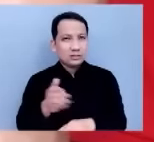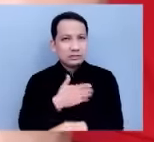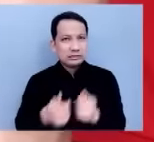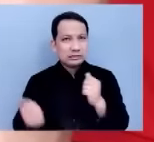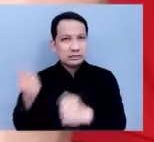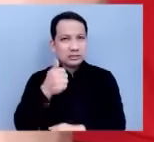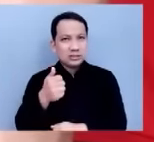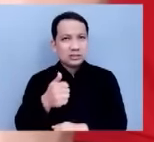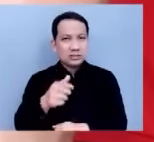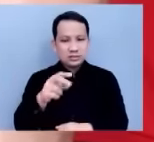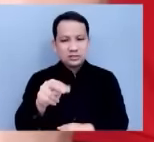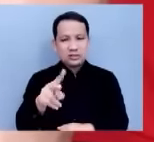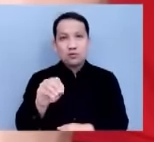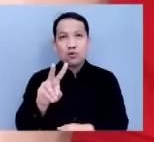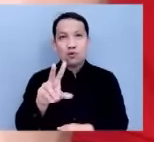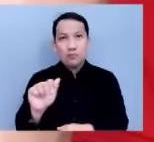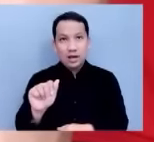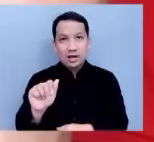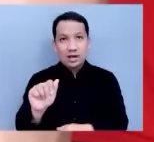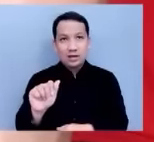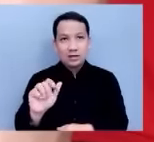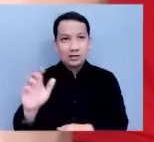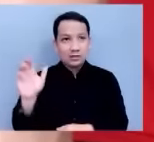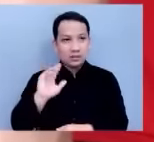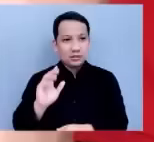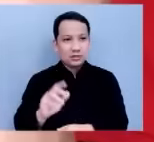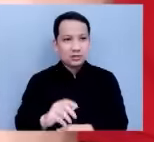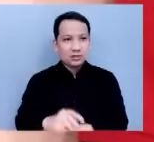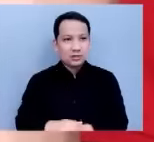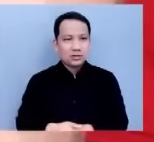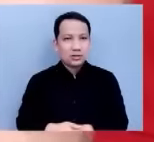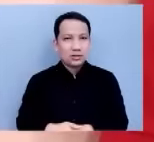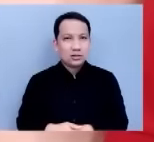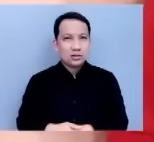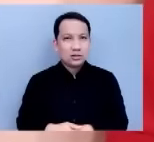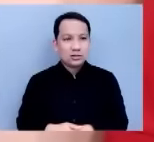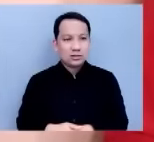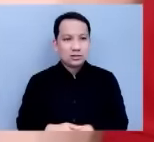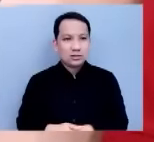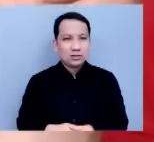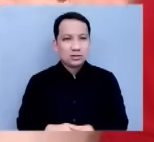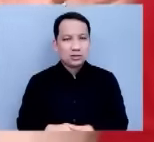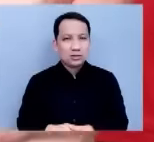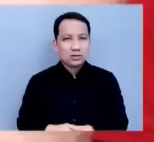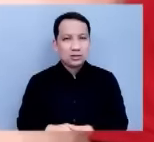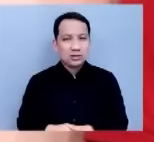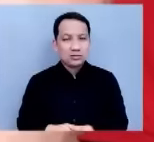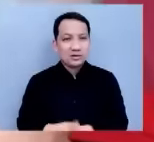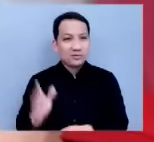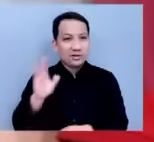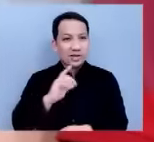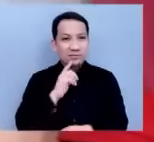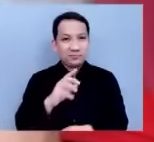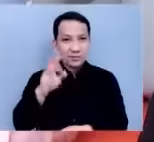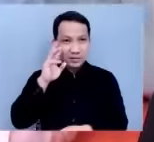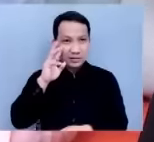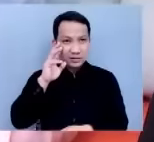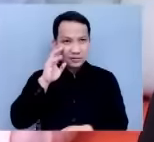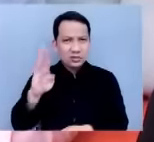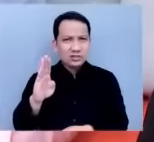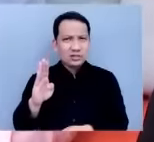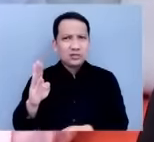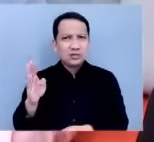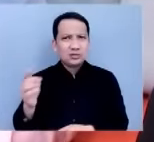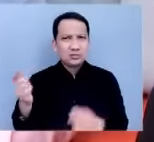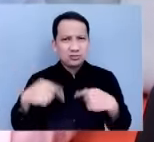sa Novaliches. Pero kaya dito sa Reliance, first time. Bagong tahanan. Si Wally ganun. Din eh, parang hindi